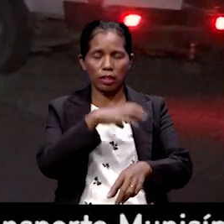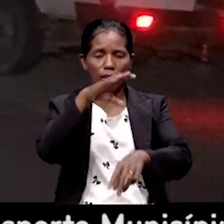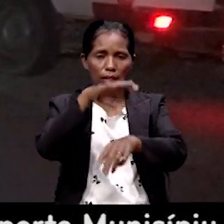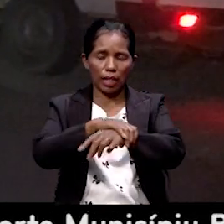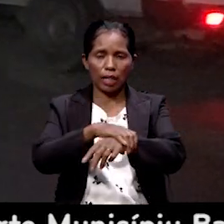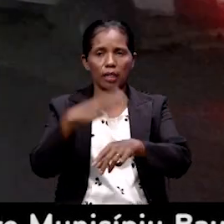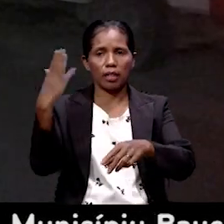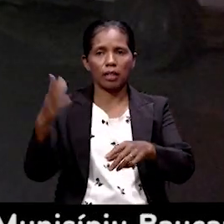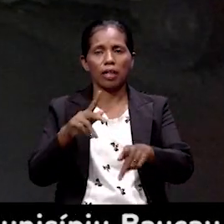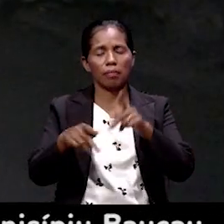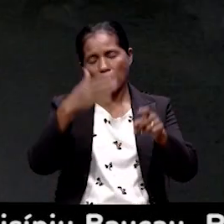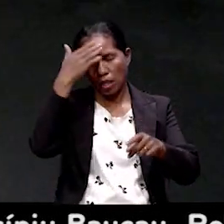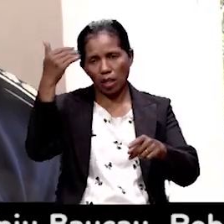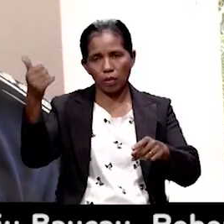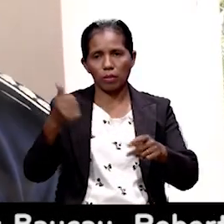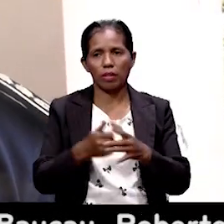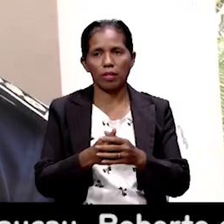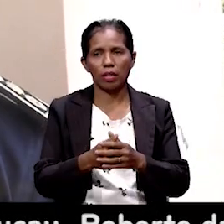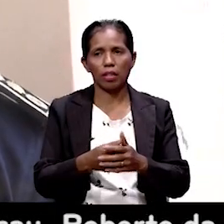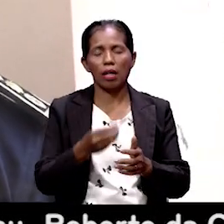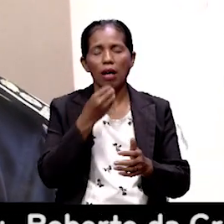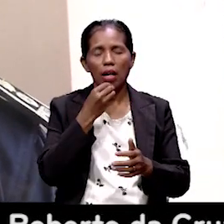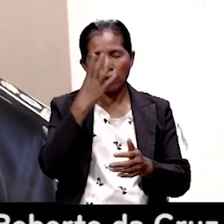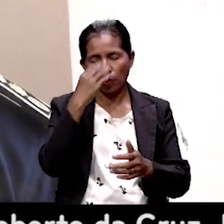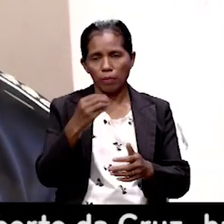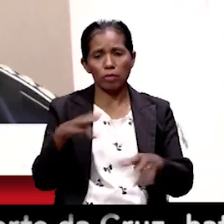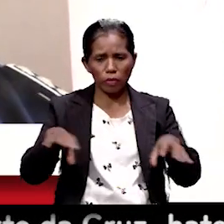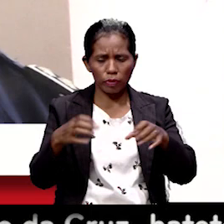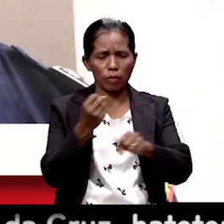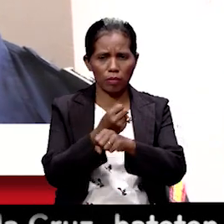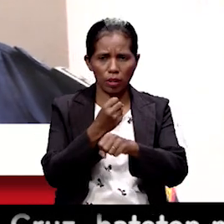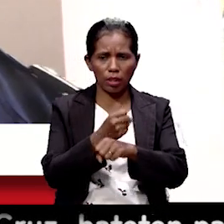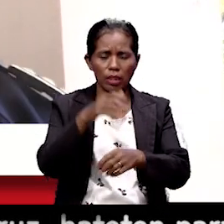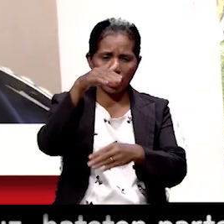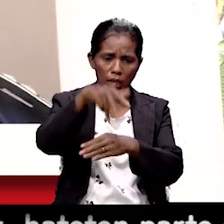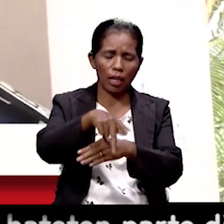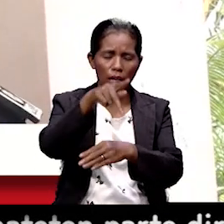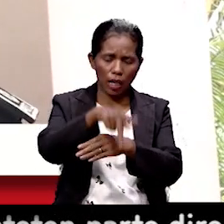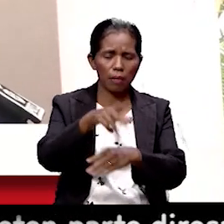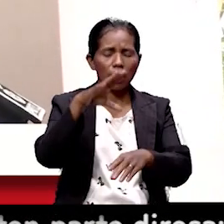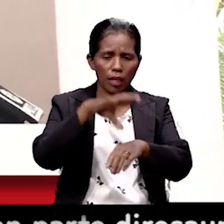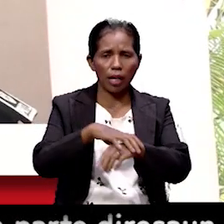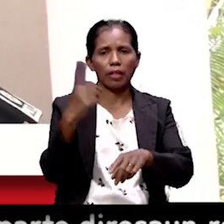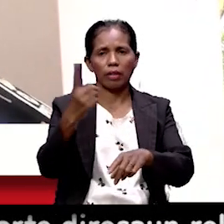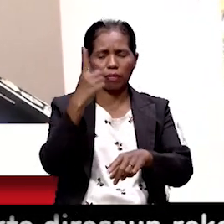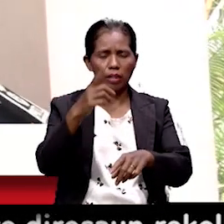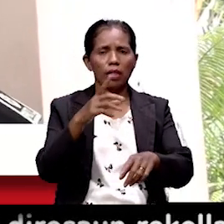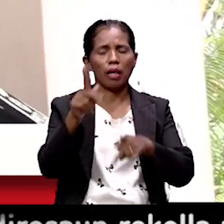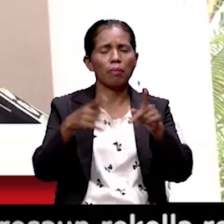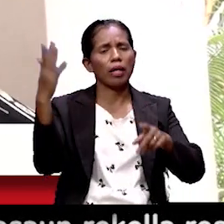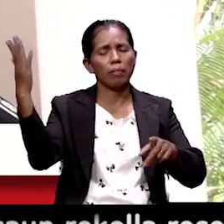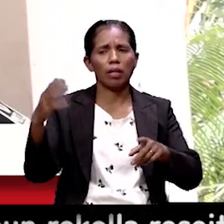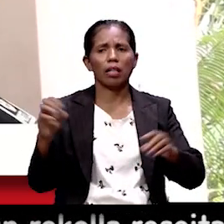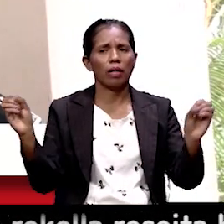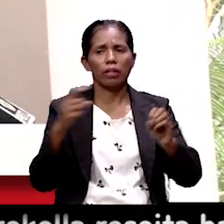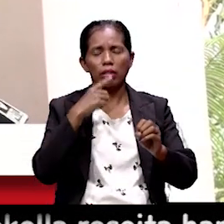sira kar ne ma halua tia katak ne na ban ne ha to ha to ne sira ne ba servis ma kas ne kor kal kalam sira kar na fate lo lo ramo sira kar na fate ne ma na ban ne be sira laos